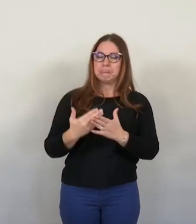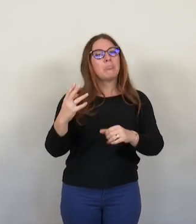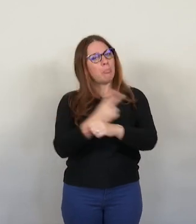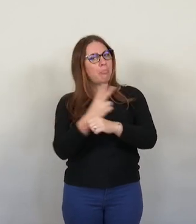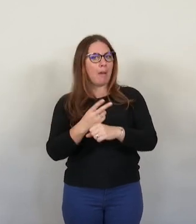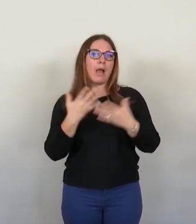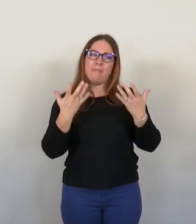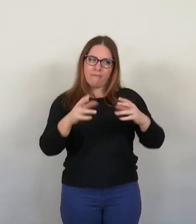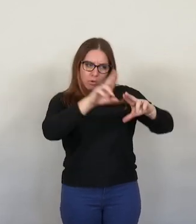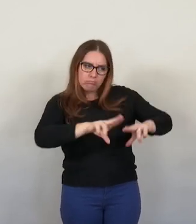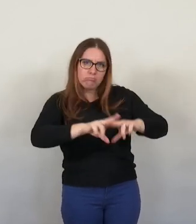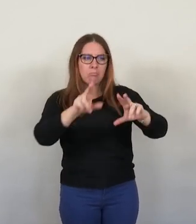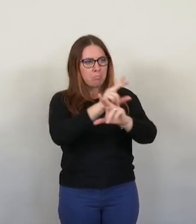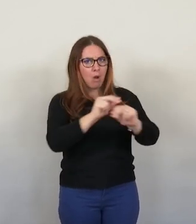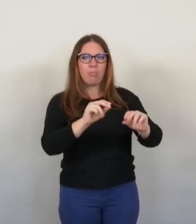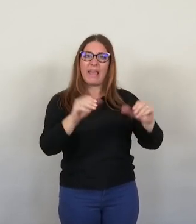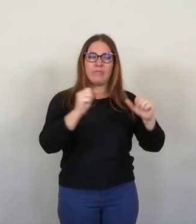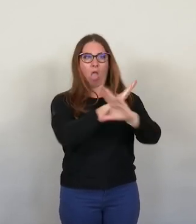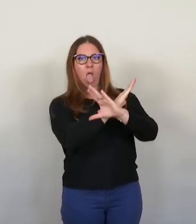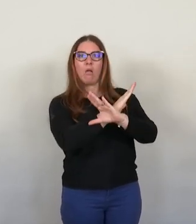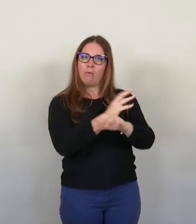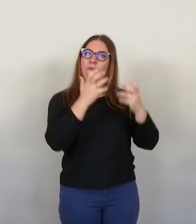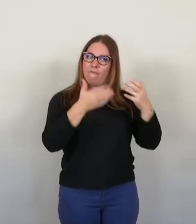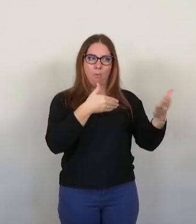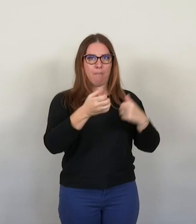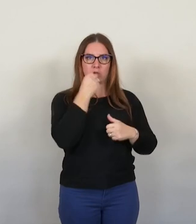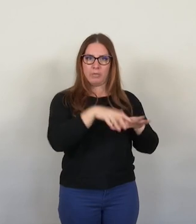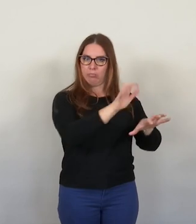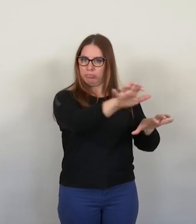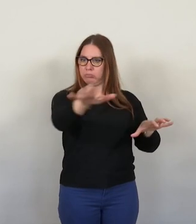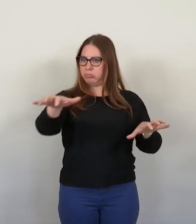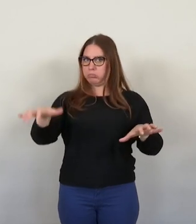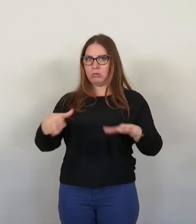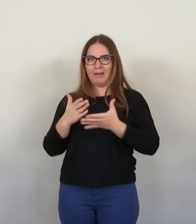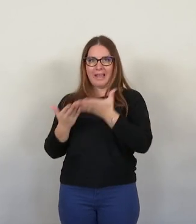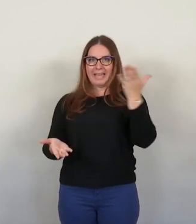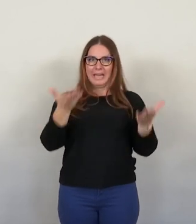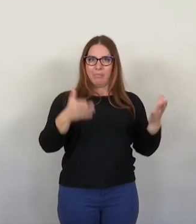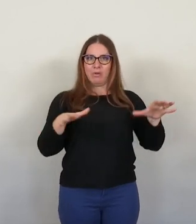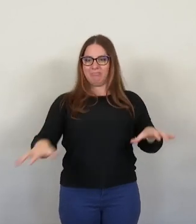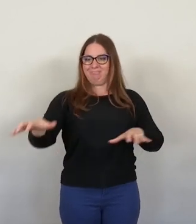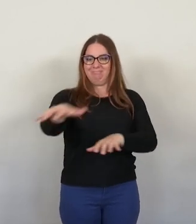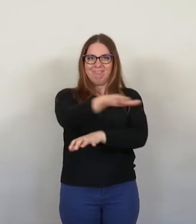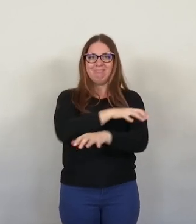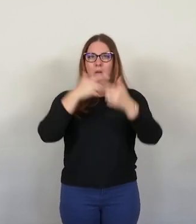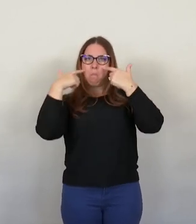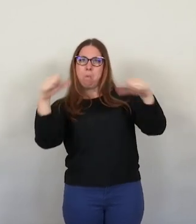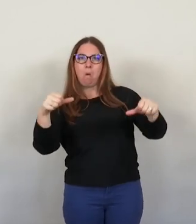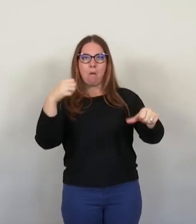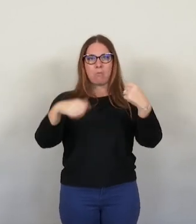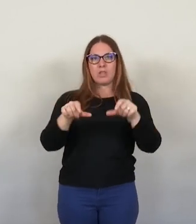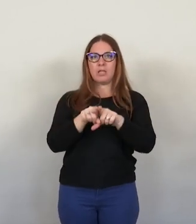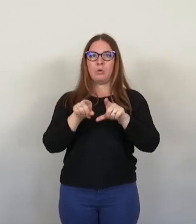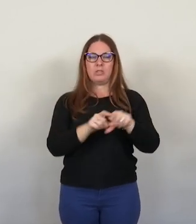entreten ob tenir mieux les faire fonctionner et avoir une meilleure répartition des sanitaires plus modernes plus visibles et plus